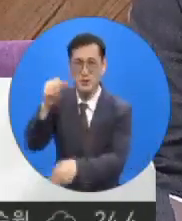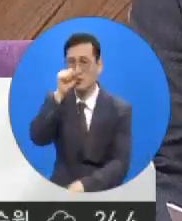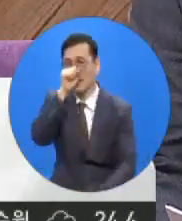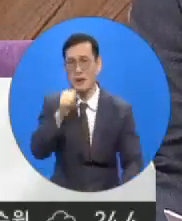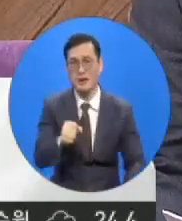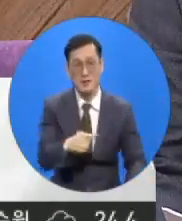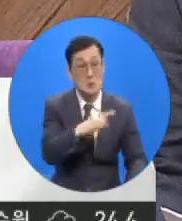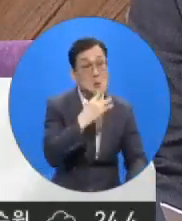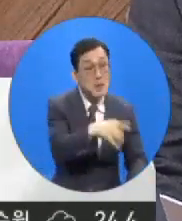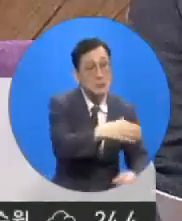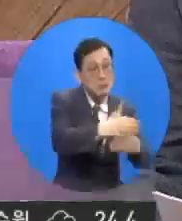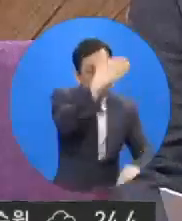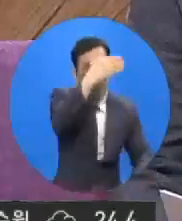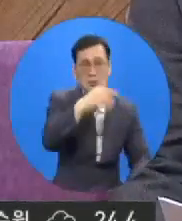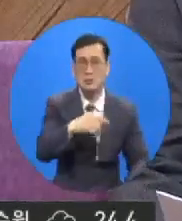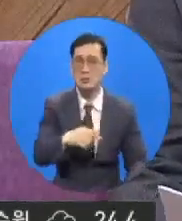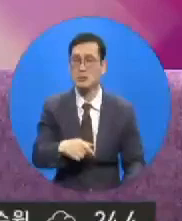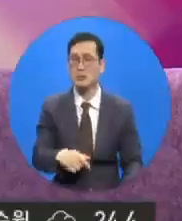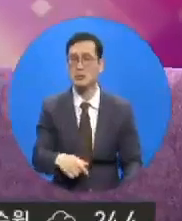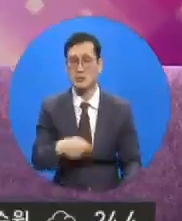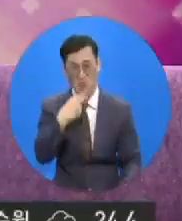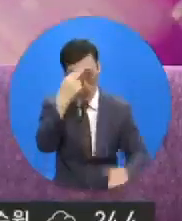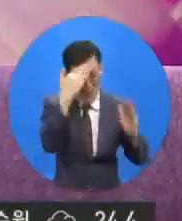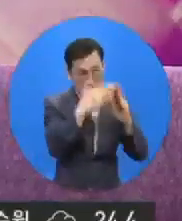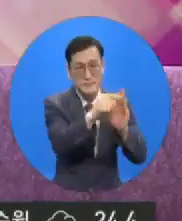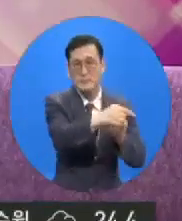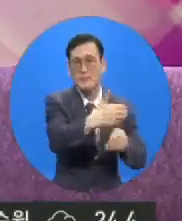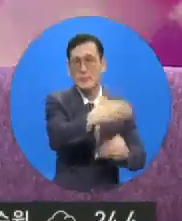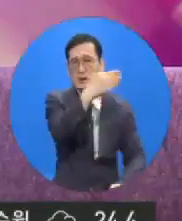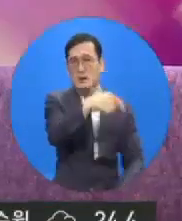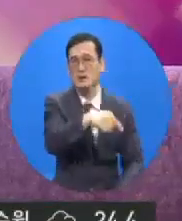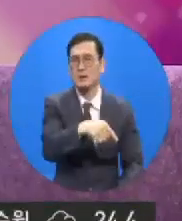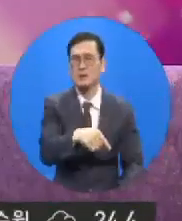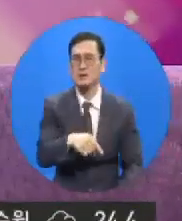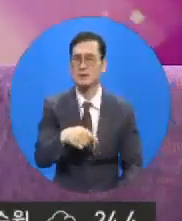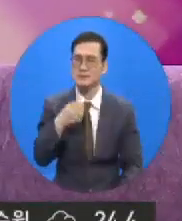하는 생각이 드네요. 예. 서울시의 추가적인 해명이 나오면, 공식 해명이 나오면 전달해 드리겠습니다.